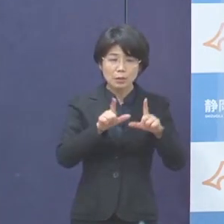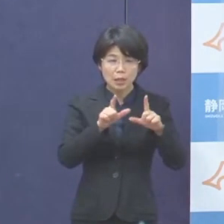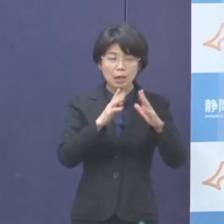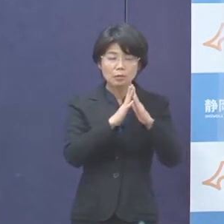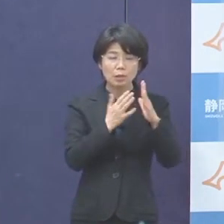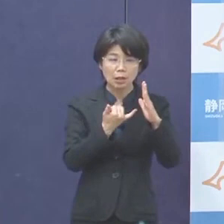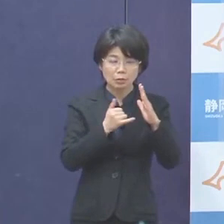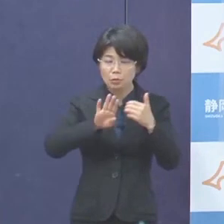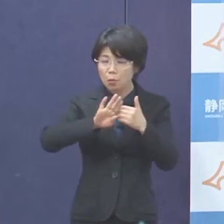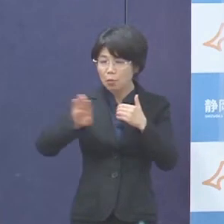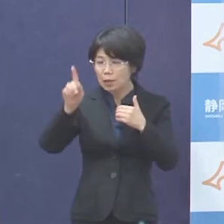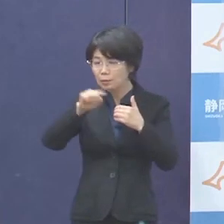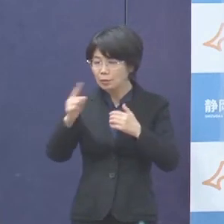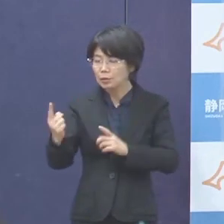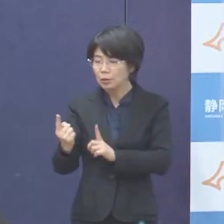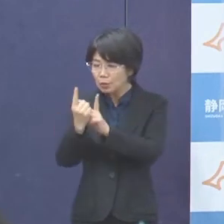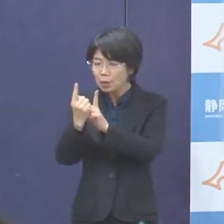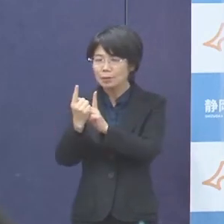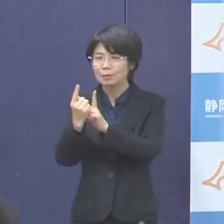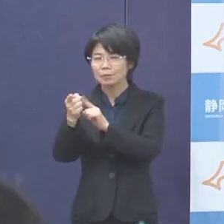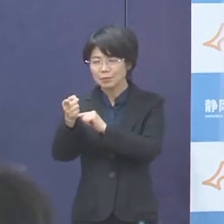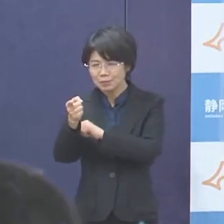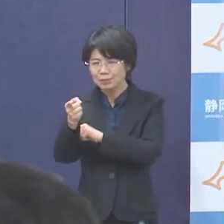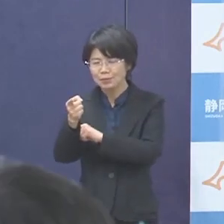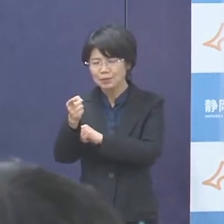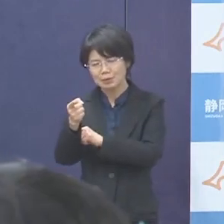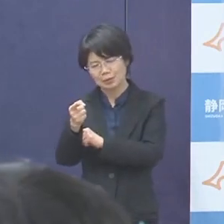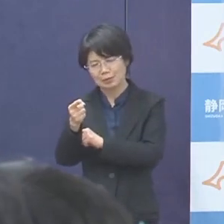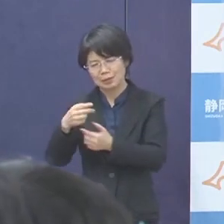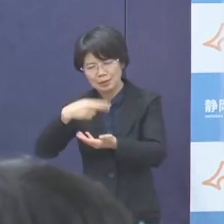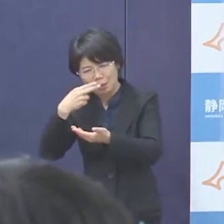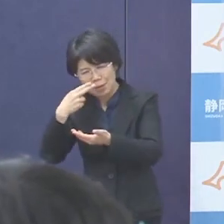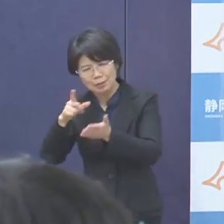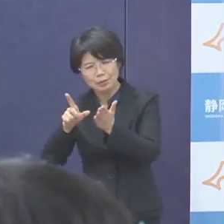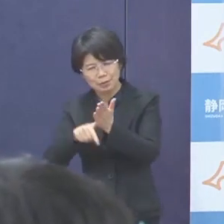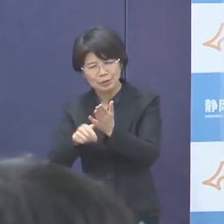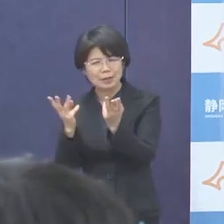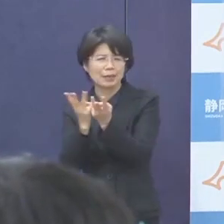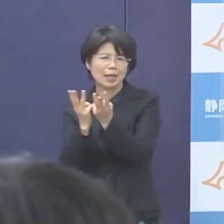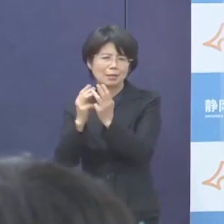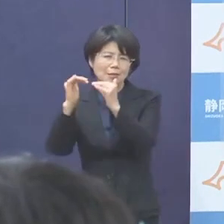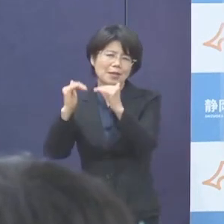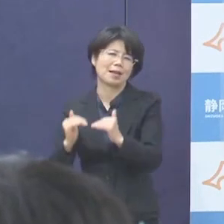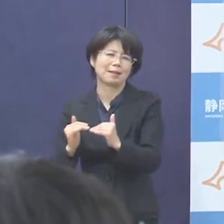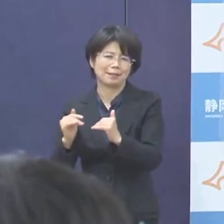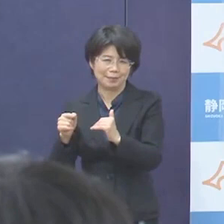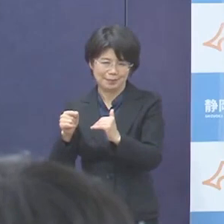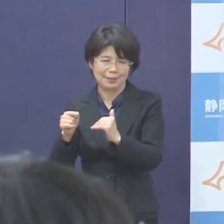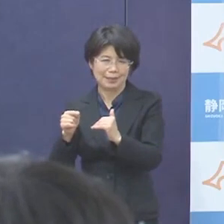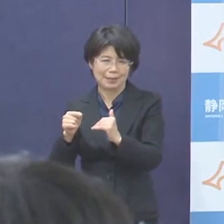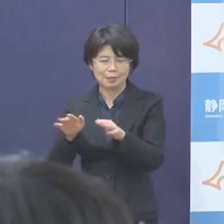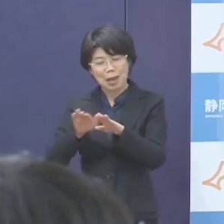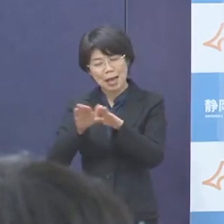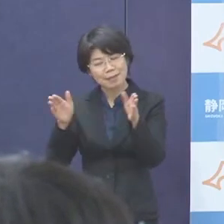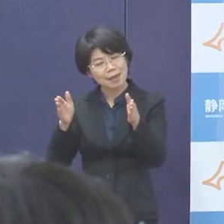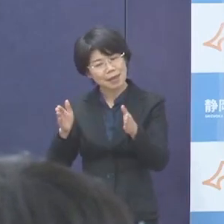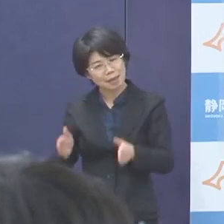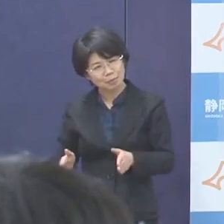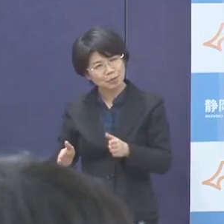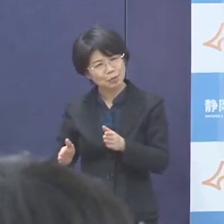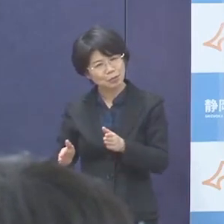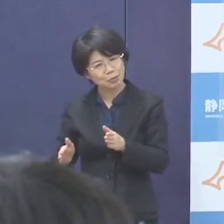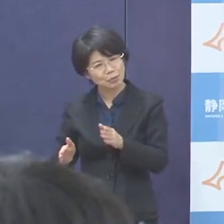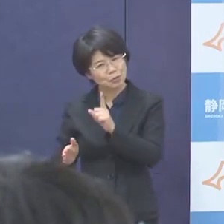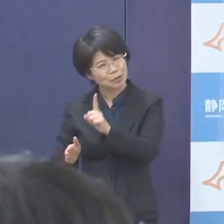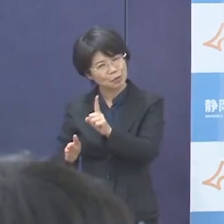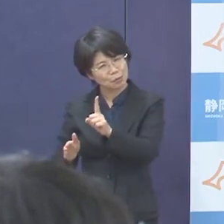食は、できる限り少人数で、先ほど申しましたけれども、1テーブル、一応4人という数字を上げておりますけれど、基本的に